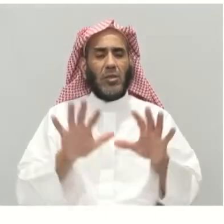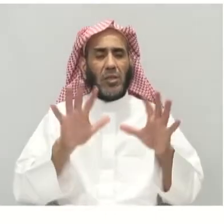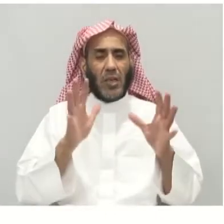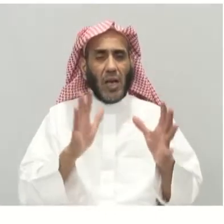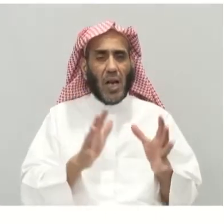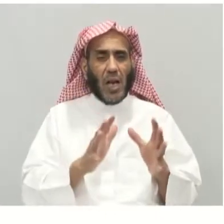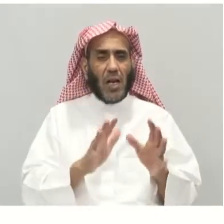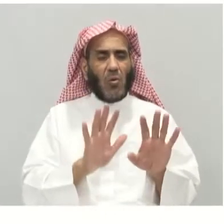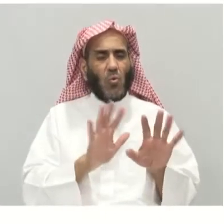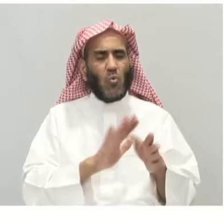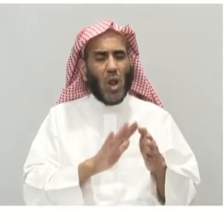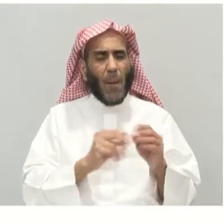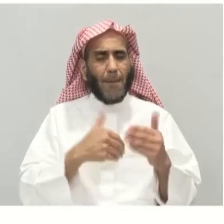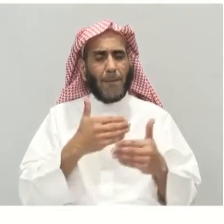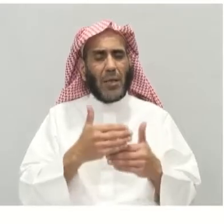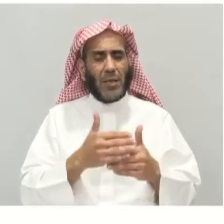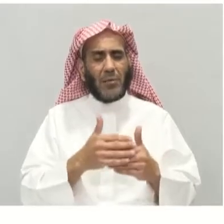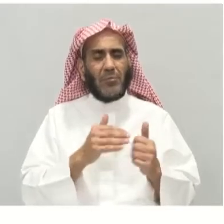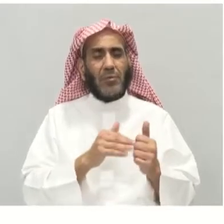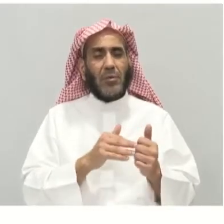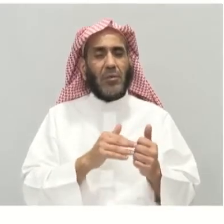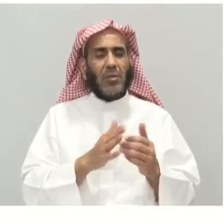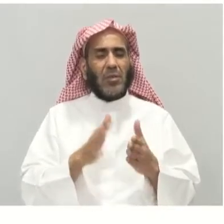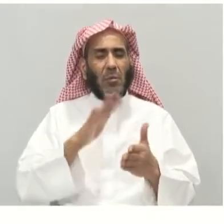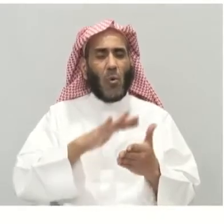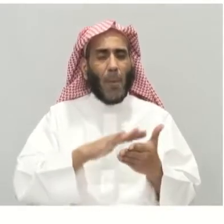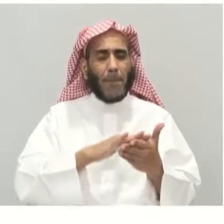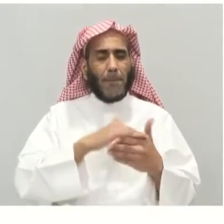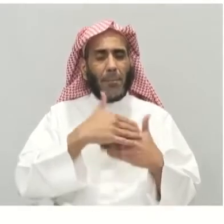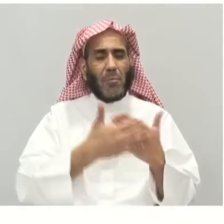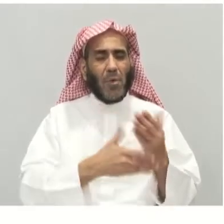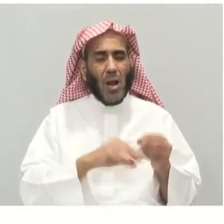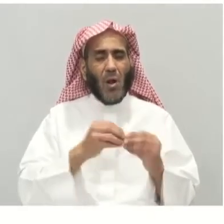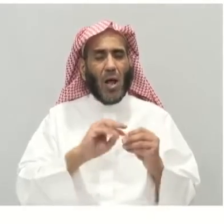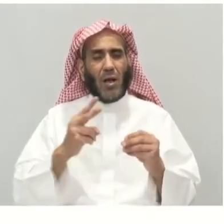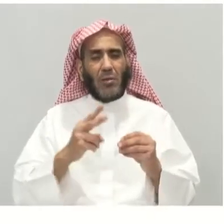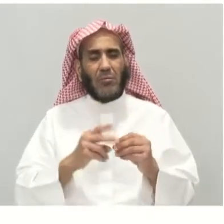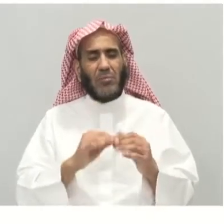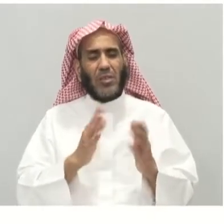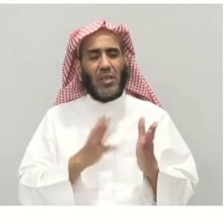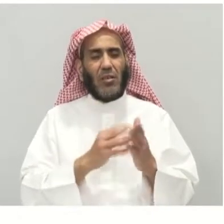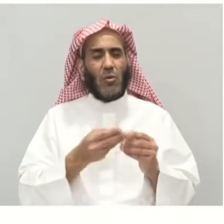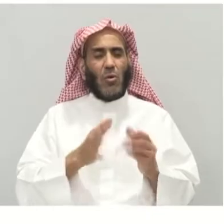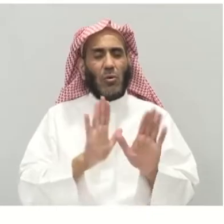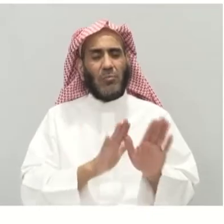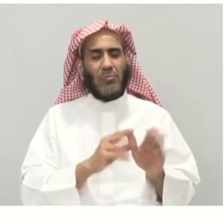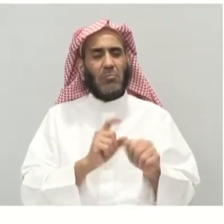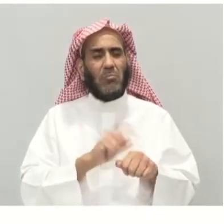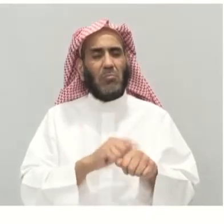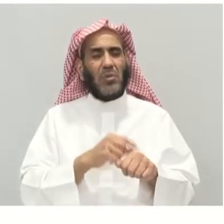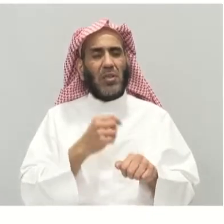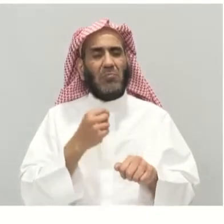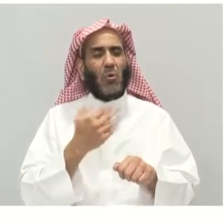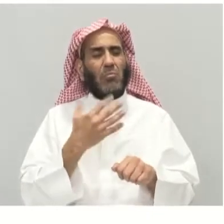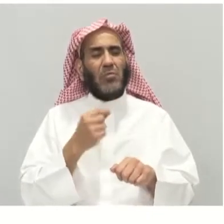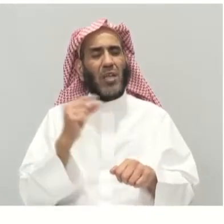يتجلد وبعدها يوضع على طبقه اخرى من البطانه بلون اخر وبالتجاه اخر ووعد هيترك لمده خمس